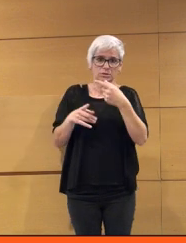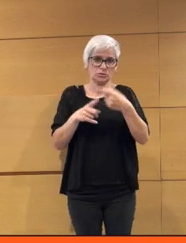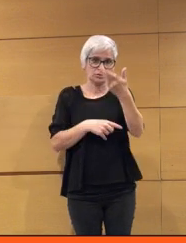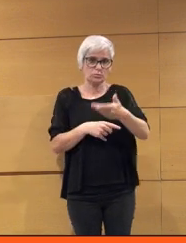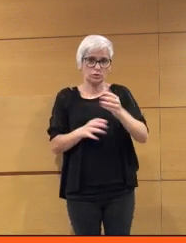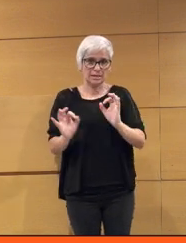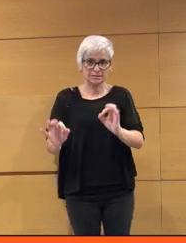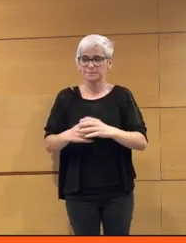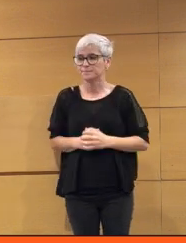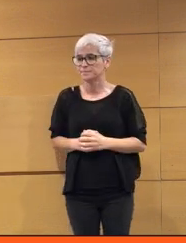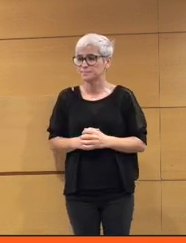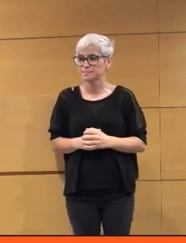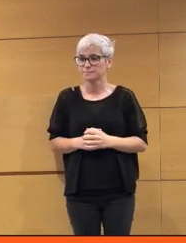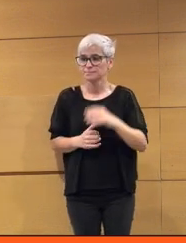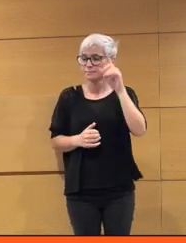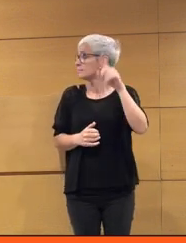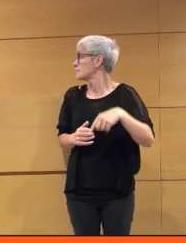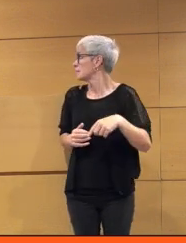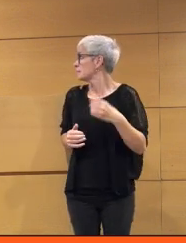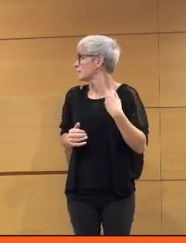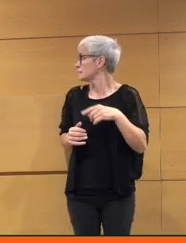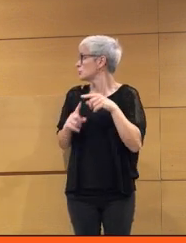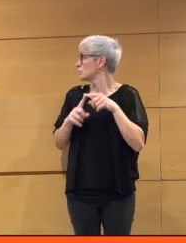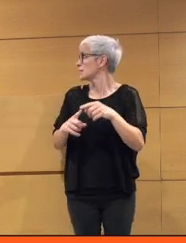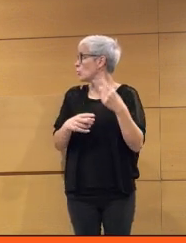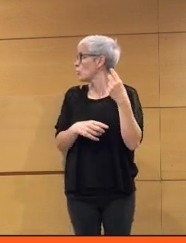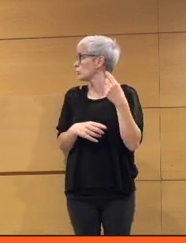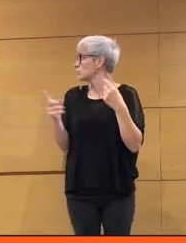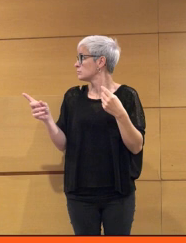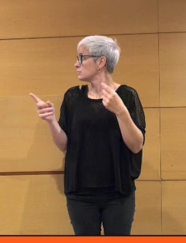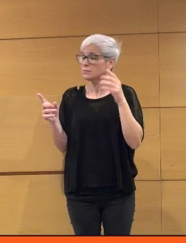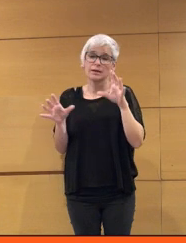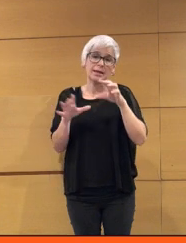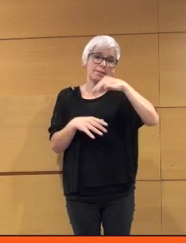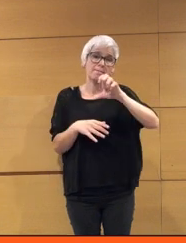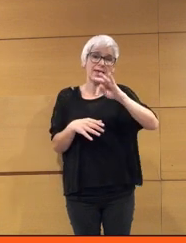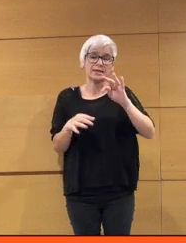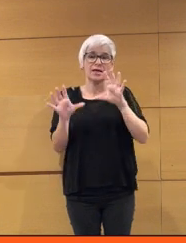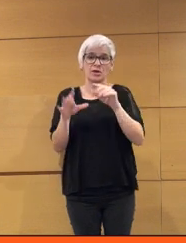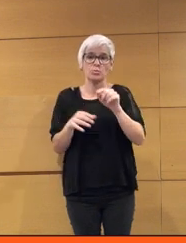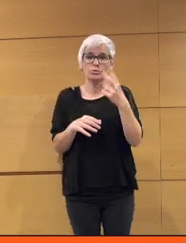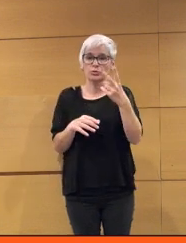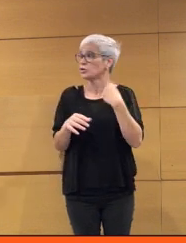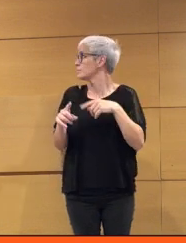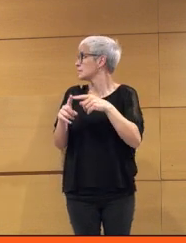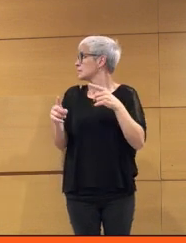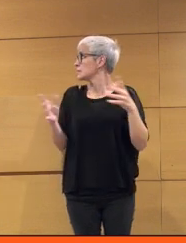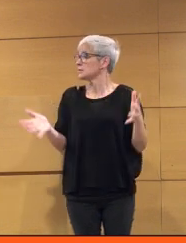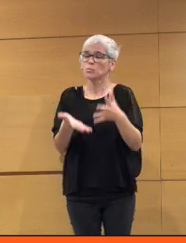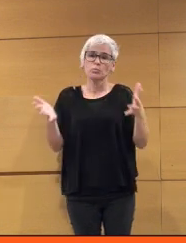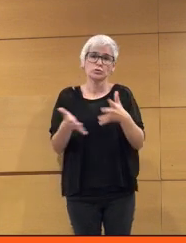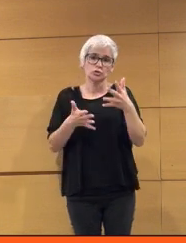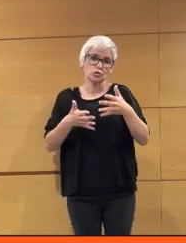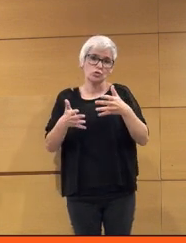importants. I tenim una meta dins d'aquest objectiu 2, que és promoció de la inclusió política, econòmica i social de totes les